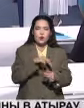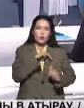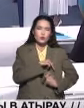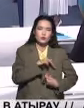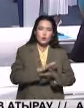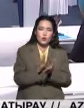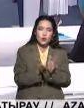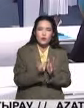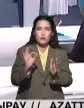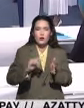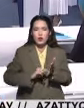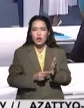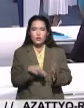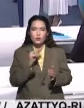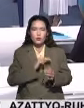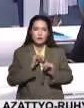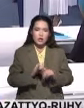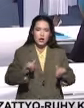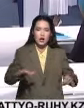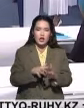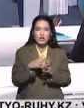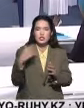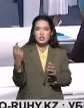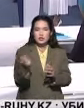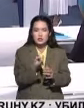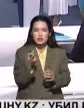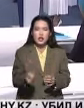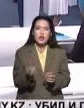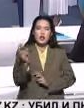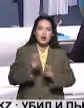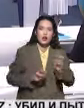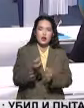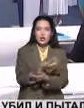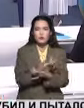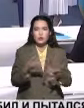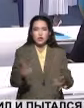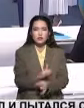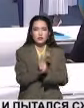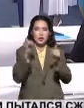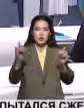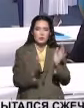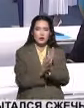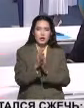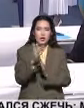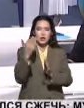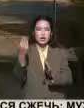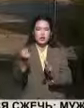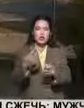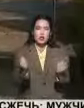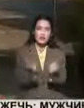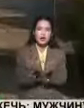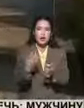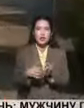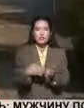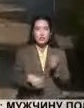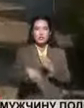ресурсов, обеспечение устойчивого развития сельских территорий и агропромышленного комплекса, увеличение роста количества малого и среднего бизнеса.